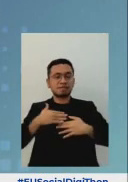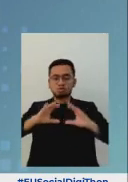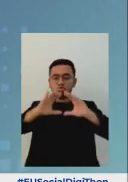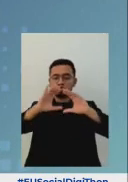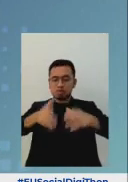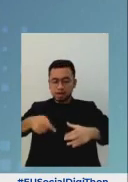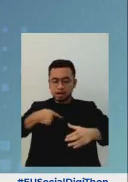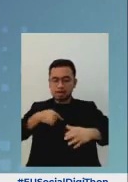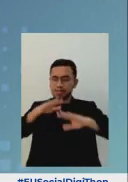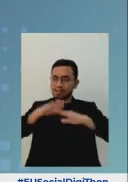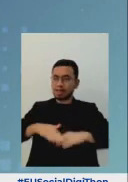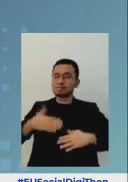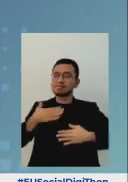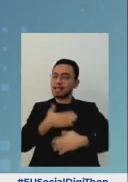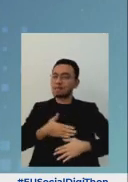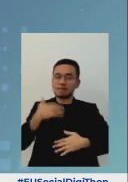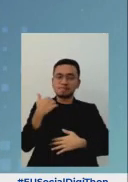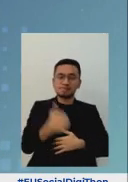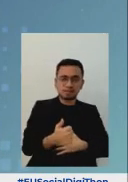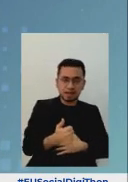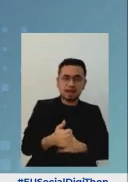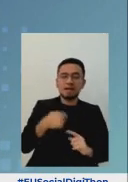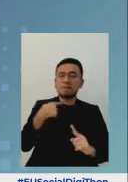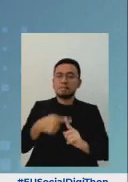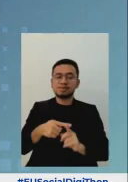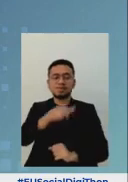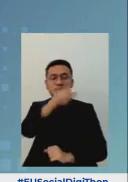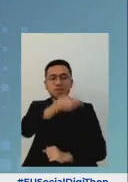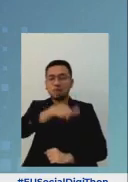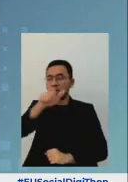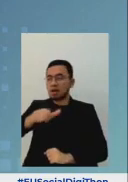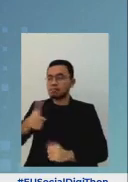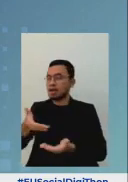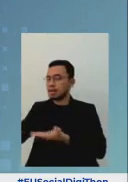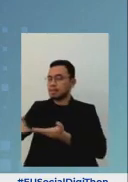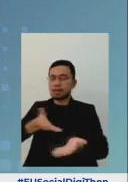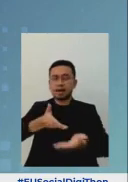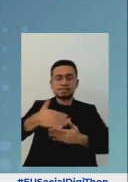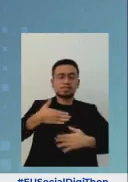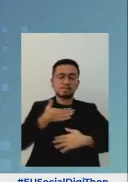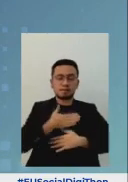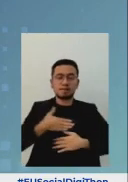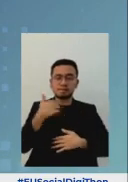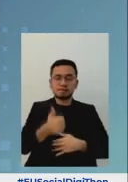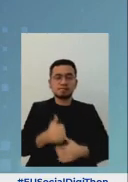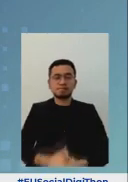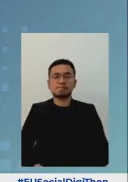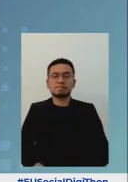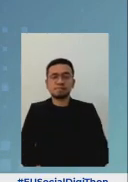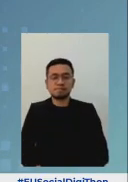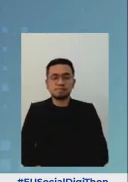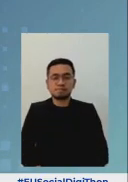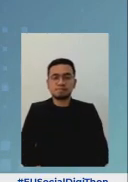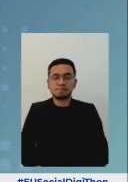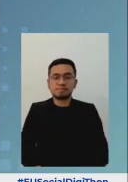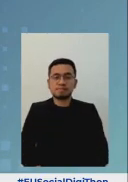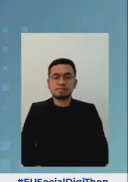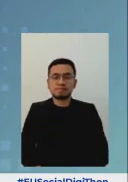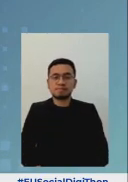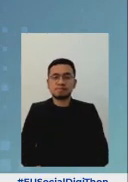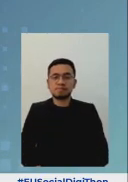dan juga bisa berinteraksi dengan lebih nyaman lagi. Dan jika ada permasalahan yang